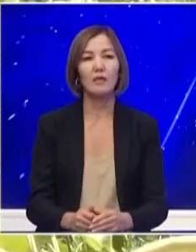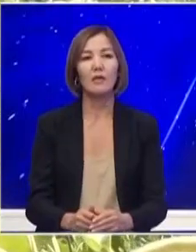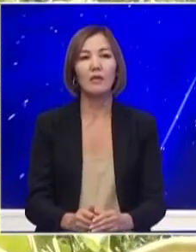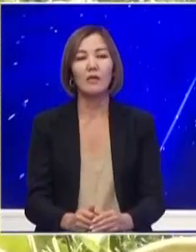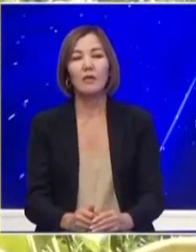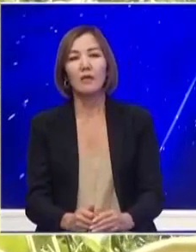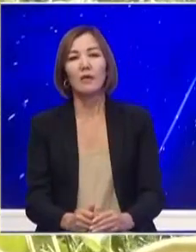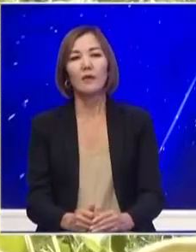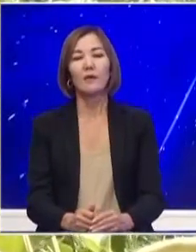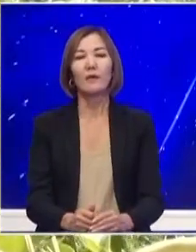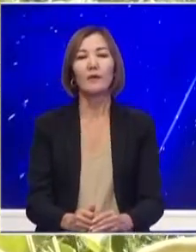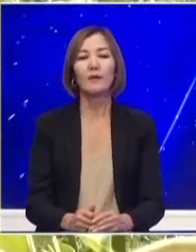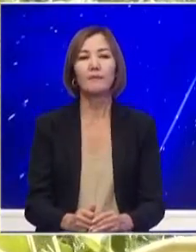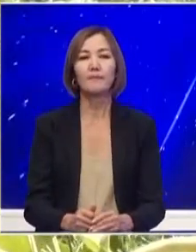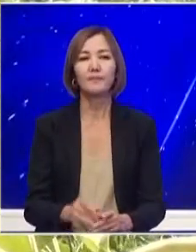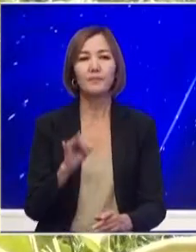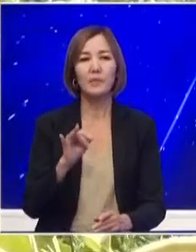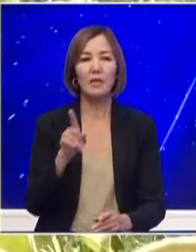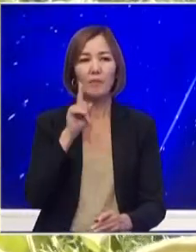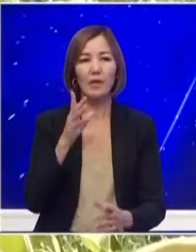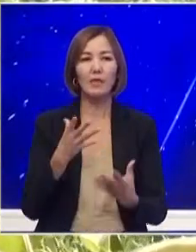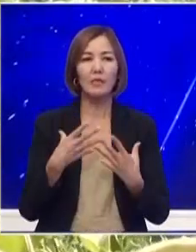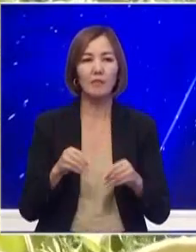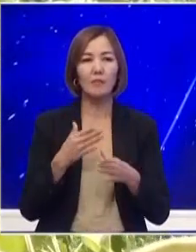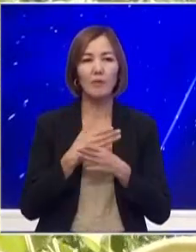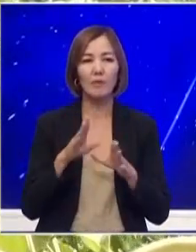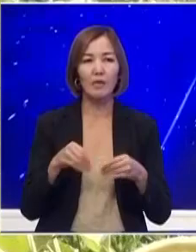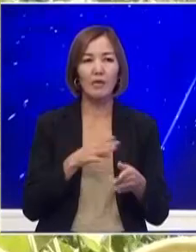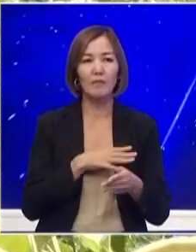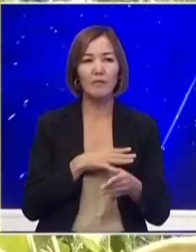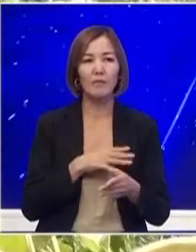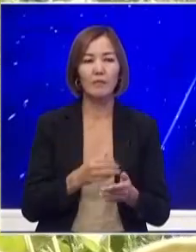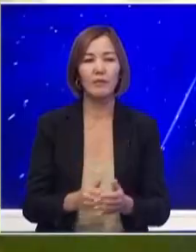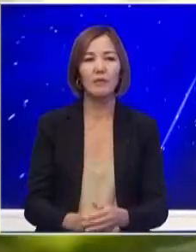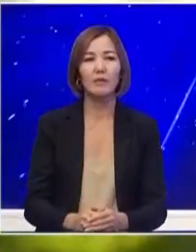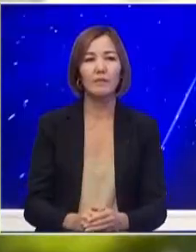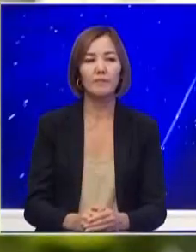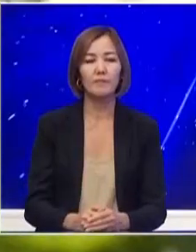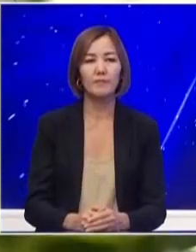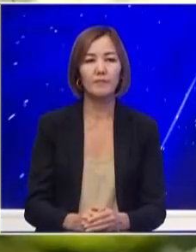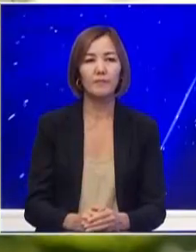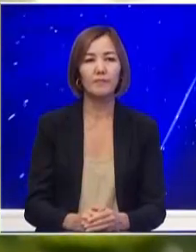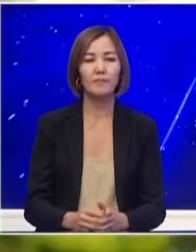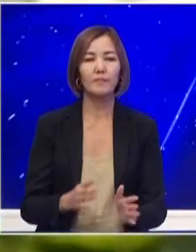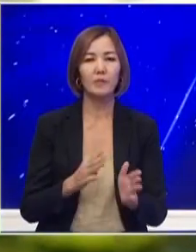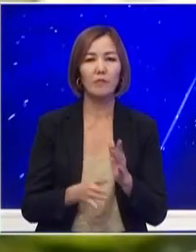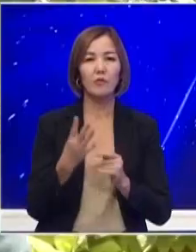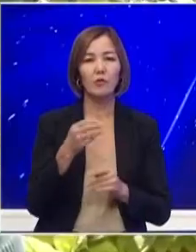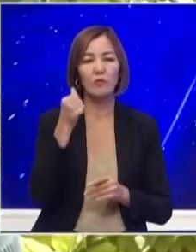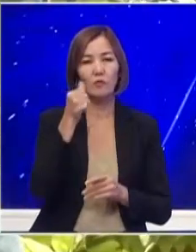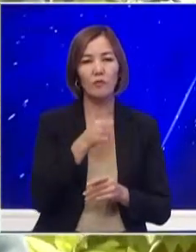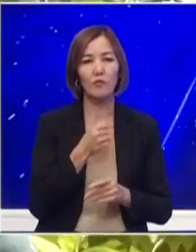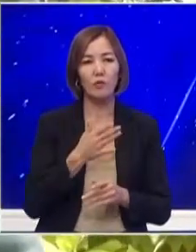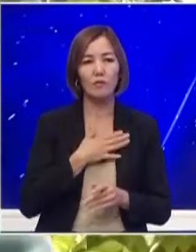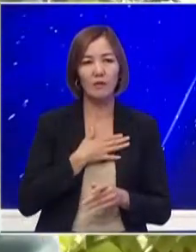это для рабочих и для малоимущих тоже мы помогаем, раздаем арбузы. С 1994 года